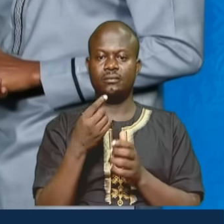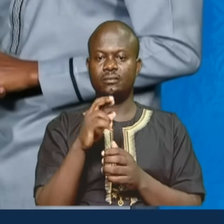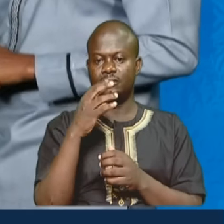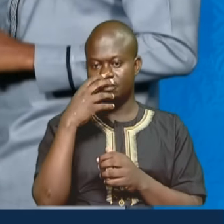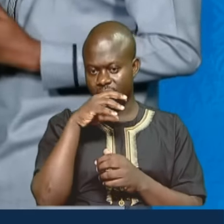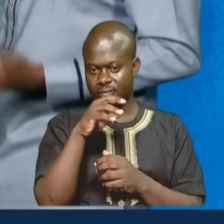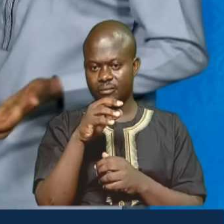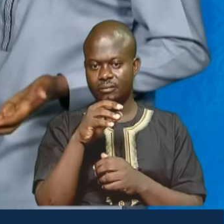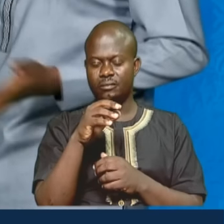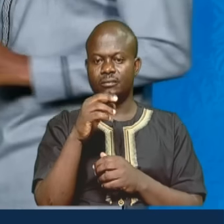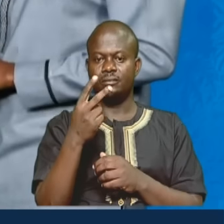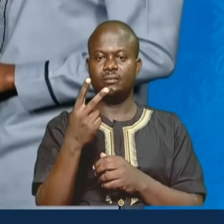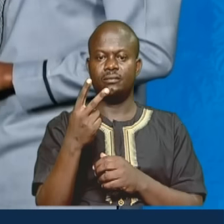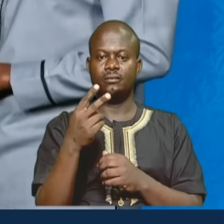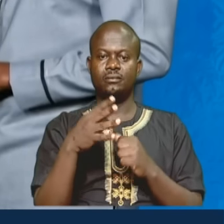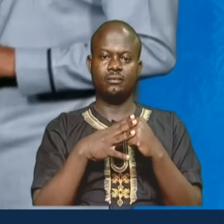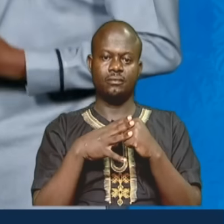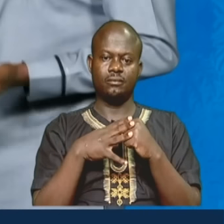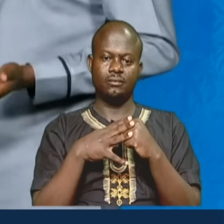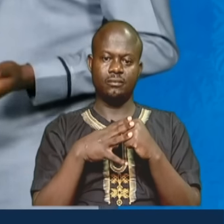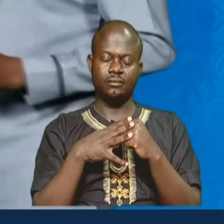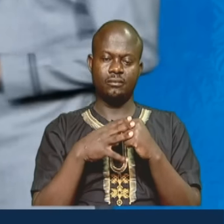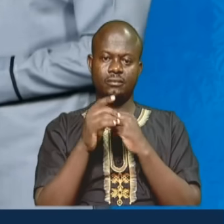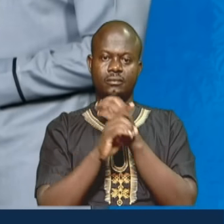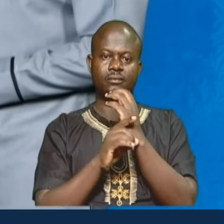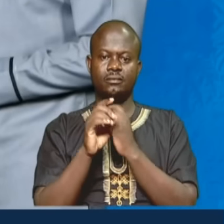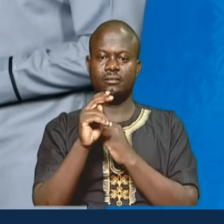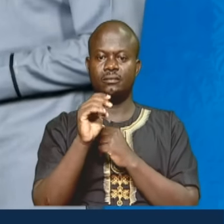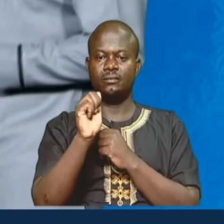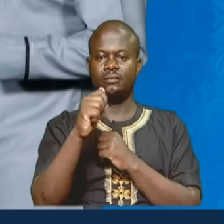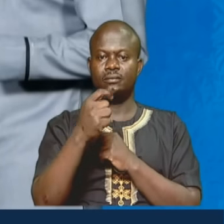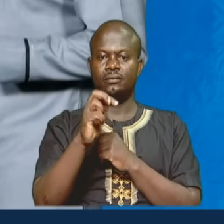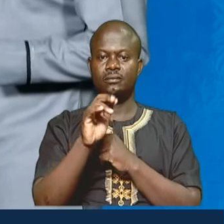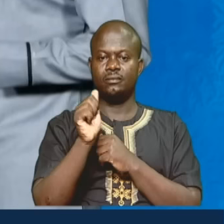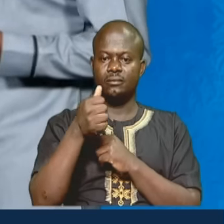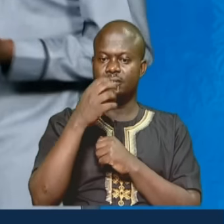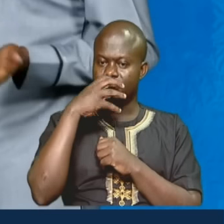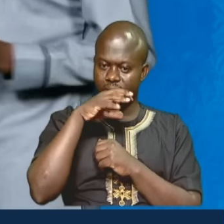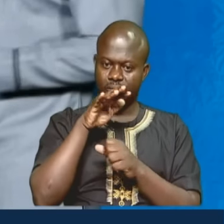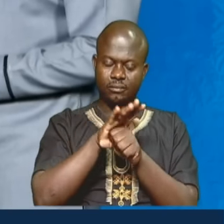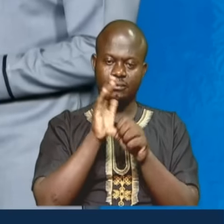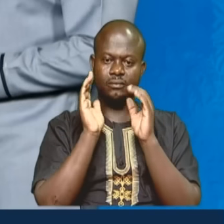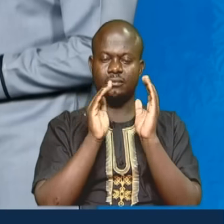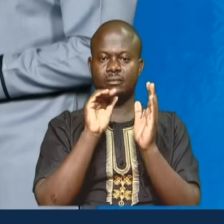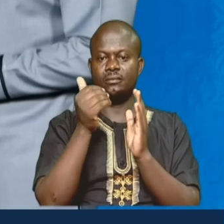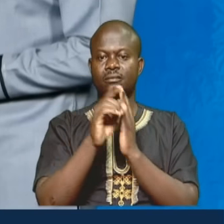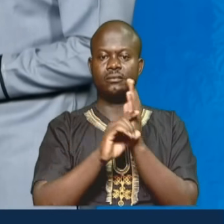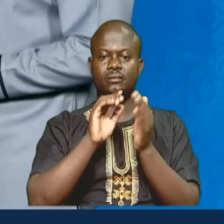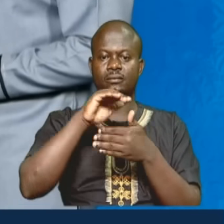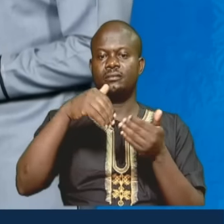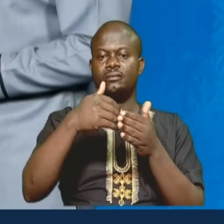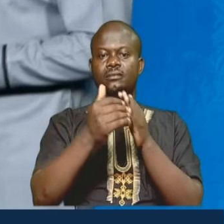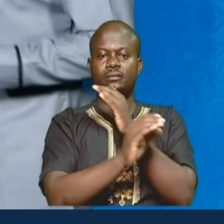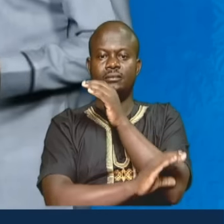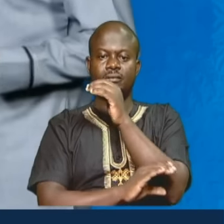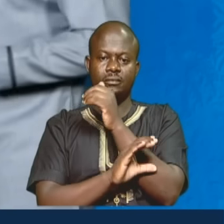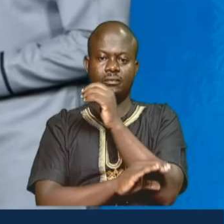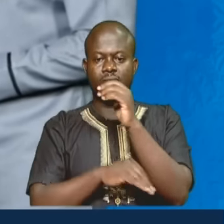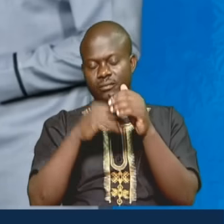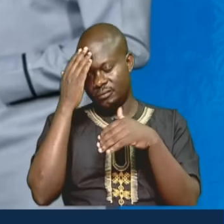Celsius 29. Akarere ka Nyagatare niko kazashyuha ugereranije n'utundi turere twose tw'igihugu,